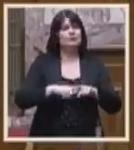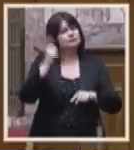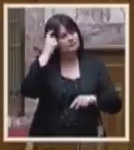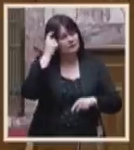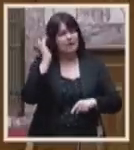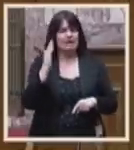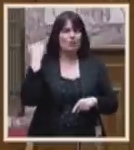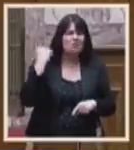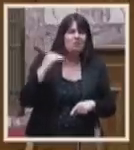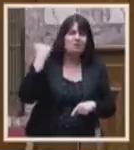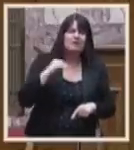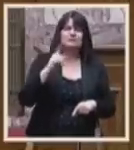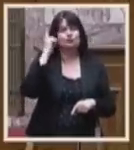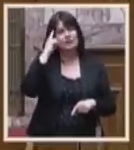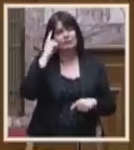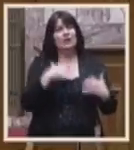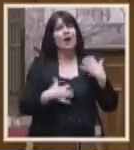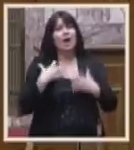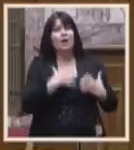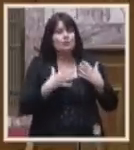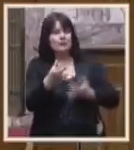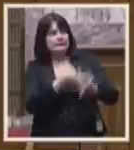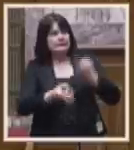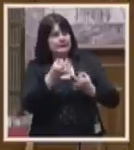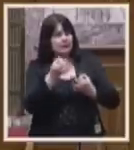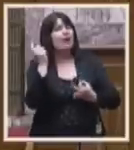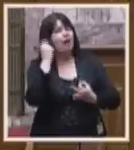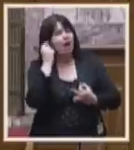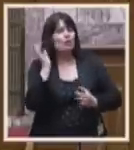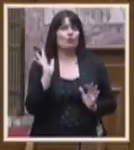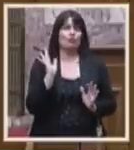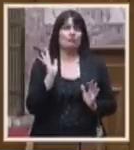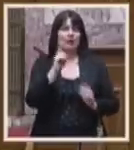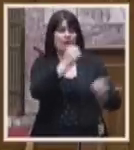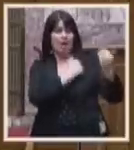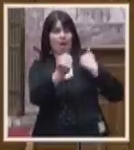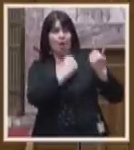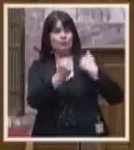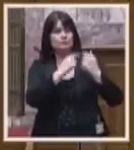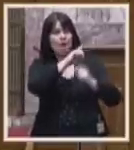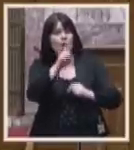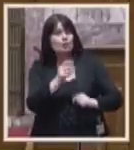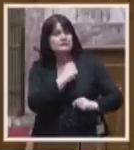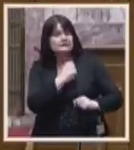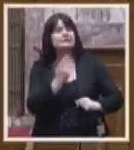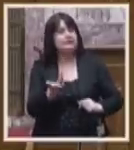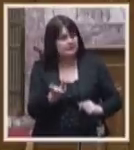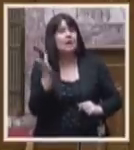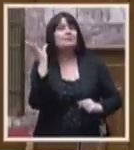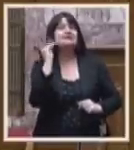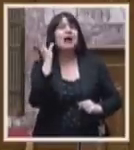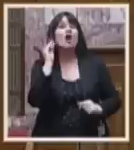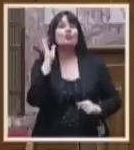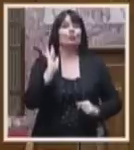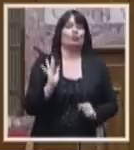Κατανοούμε, ακούμε τις αγωνίες των Ελλήνων πολιτών, ακούμε τα ερωτήματά τους και θα εξακολουθήσουμε να τα κάνουμε,